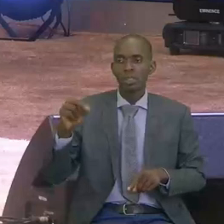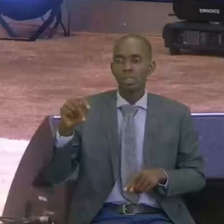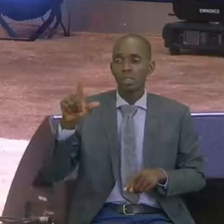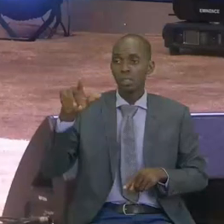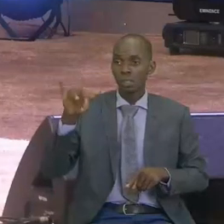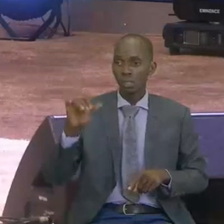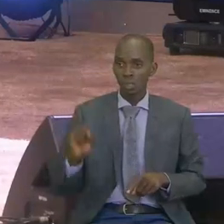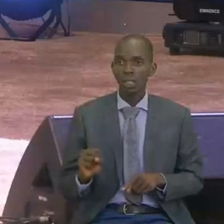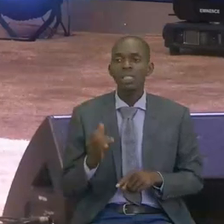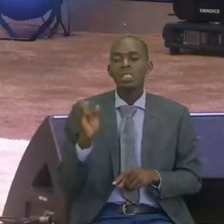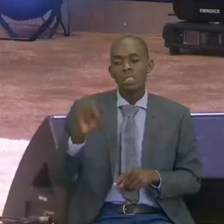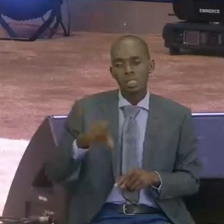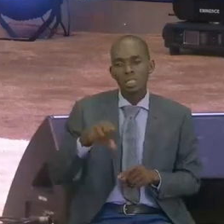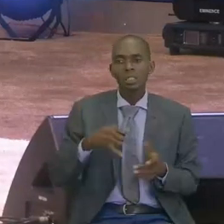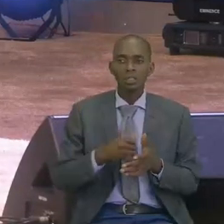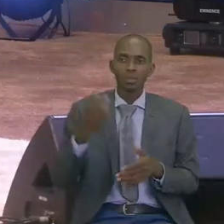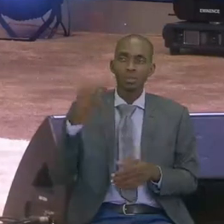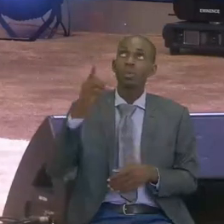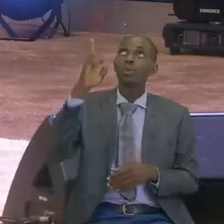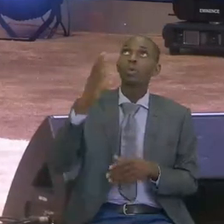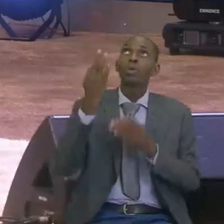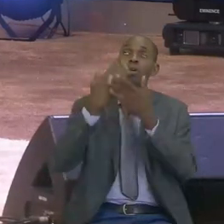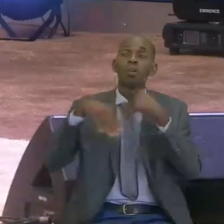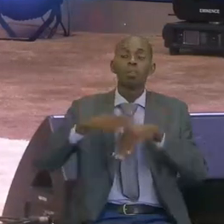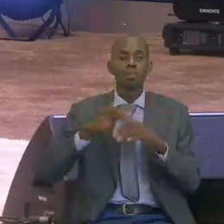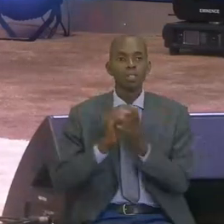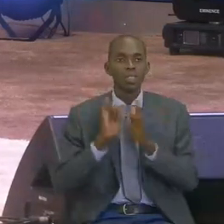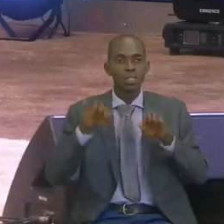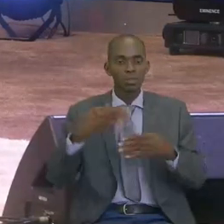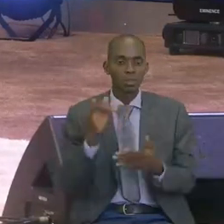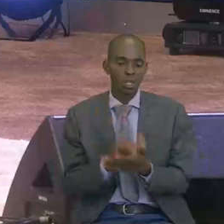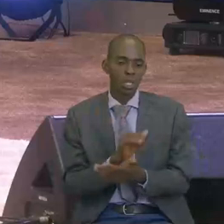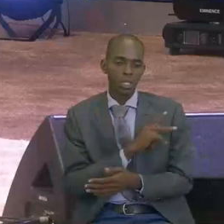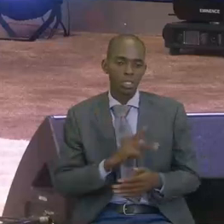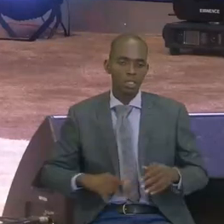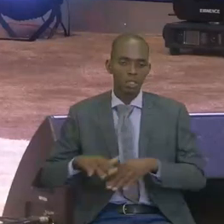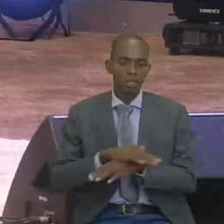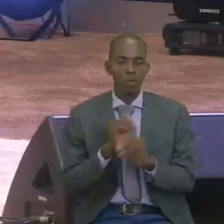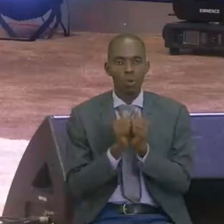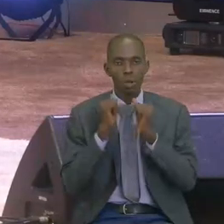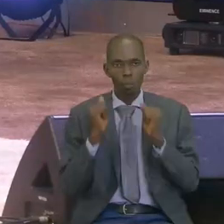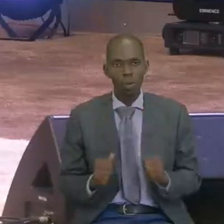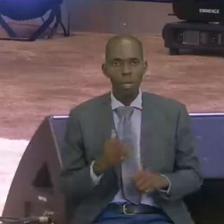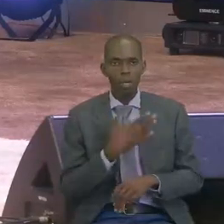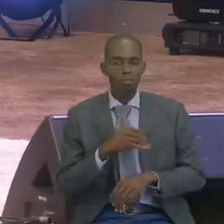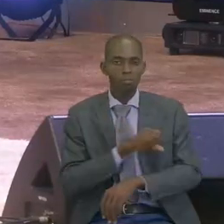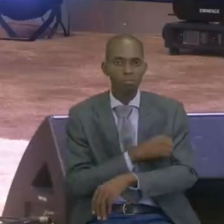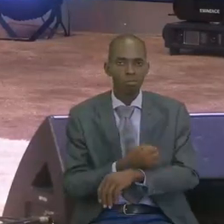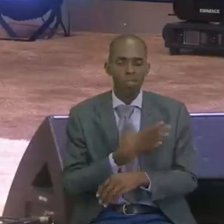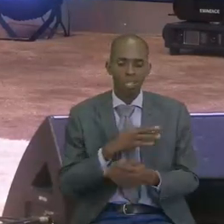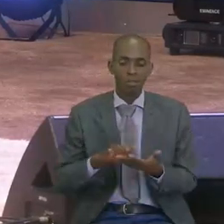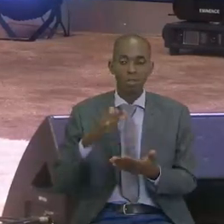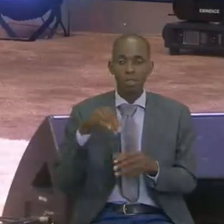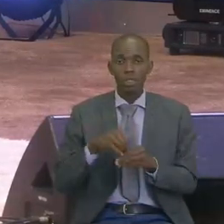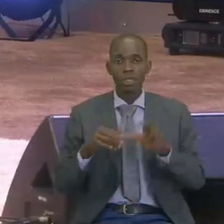le Dieu des cieux qui lui a donné le royaume, le pouvoir, la puissance, la force et la gloire. 38 dit,